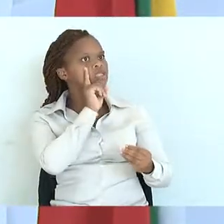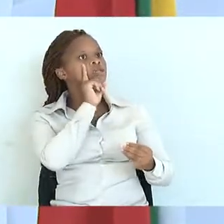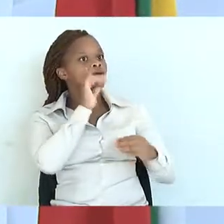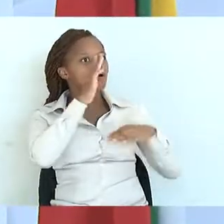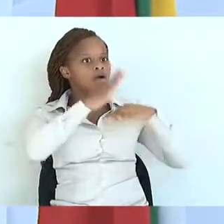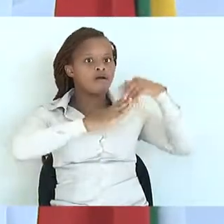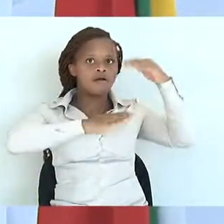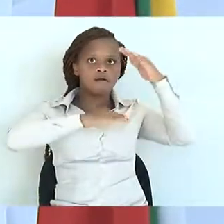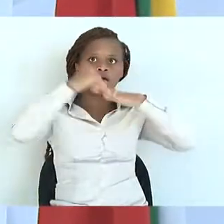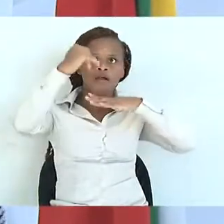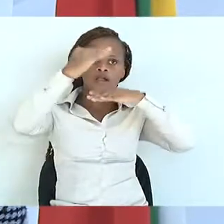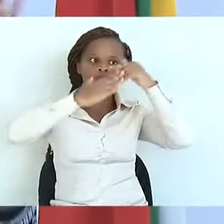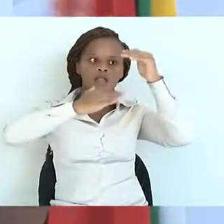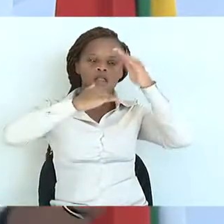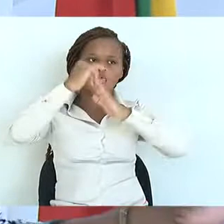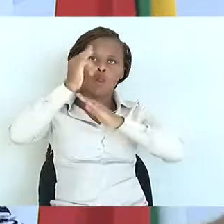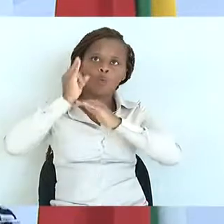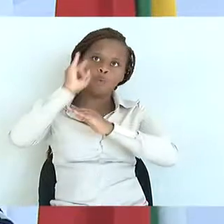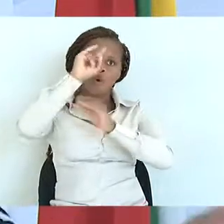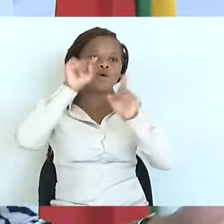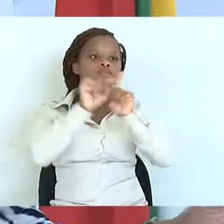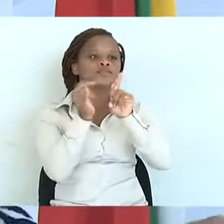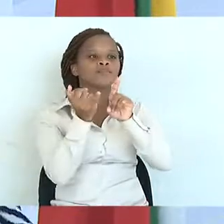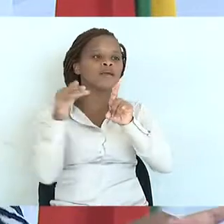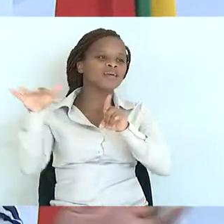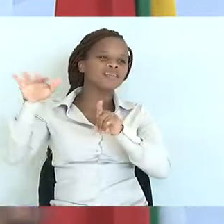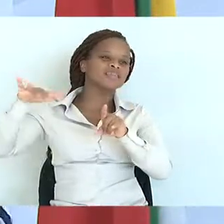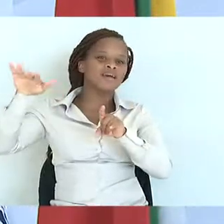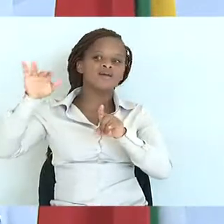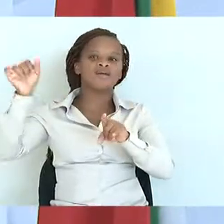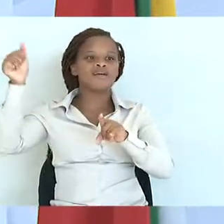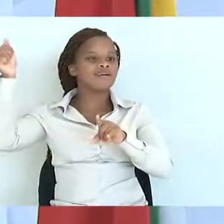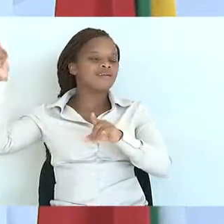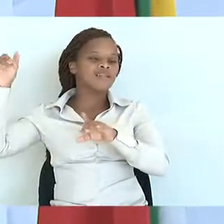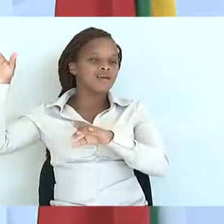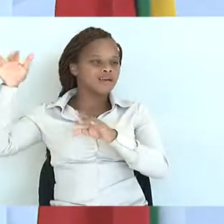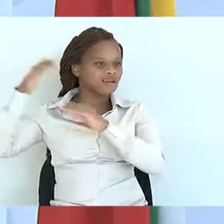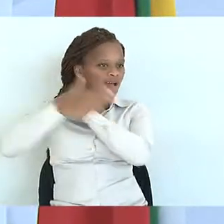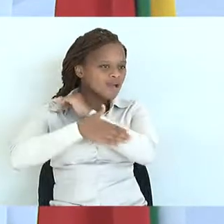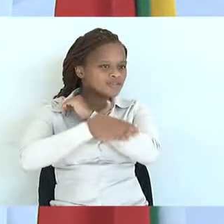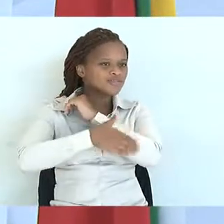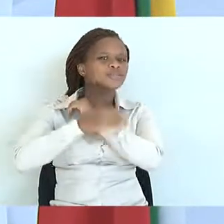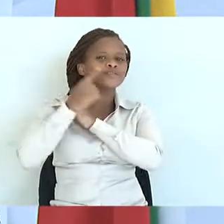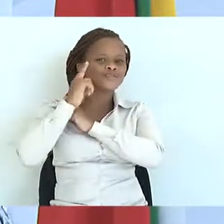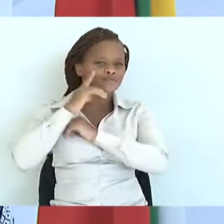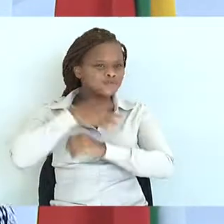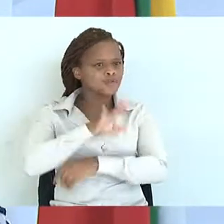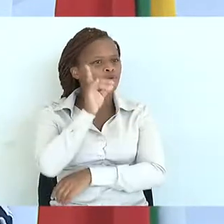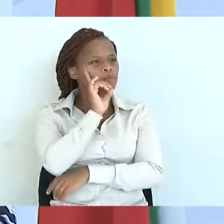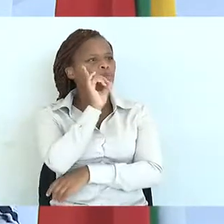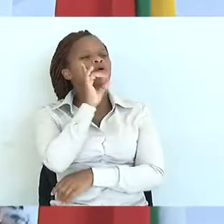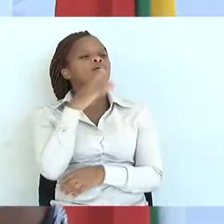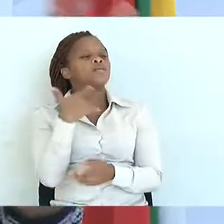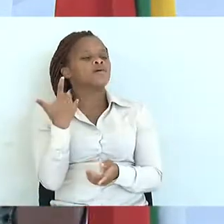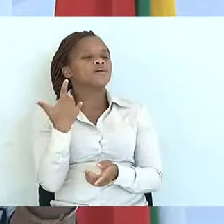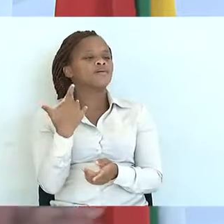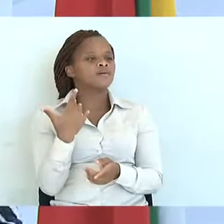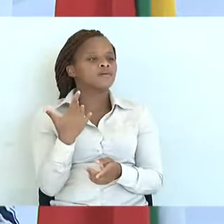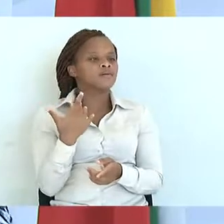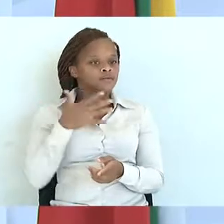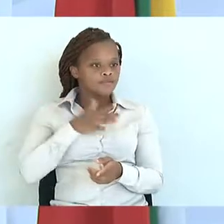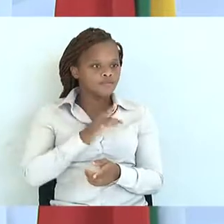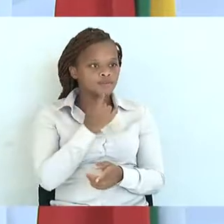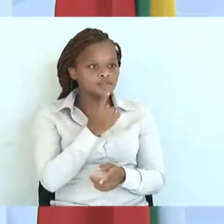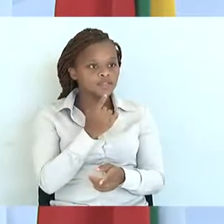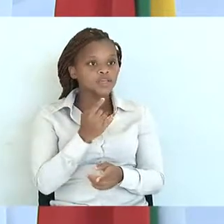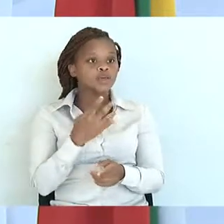ngase Dubai or whatever, kuzowakwa izinto eziningi kuleyo ndawo. So sifuna ukuthi youth, abomama